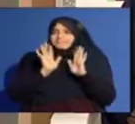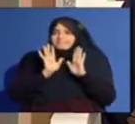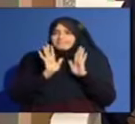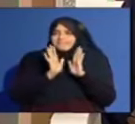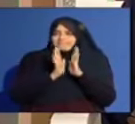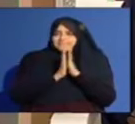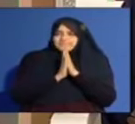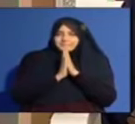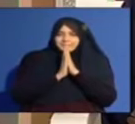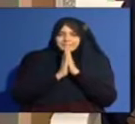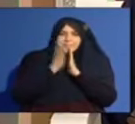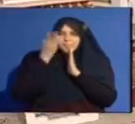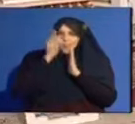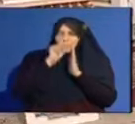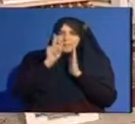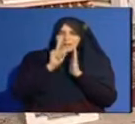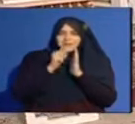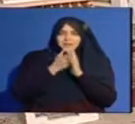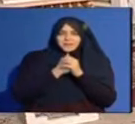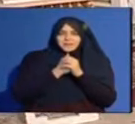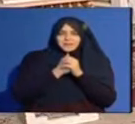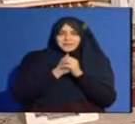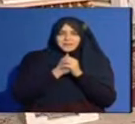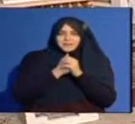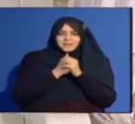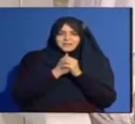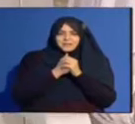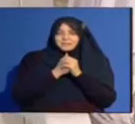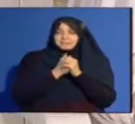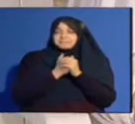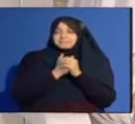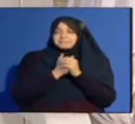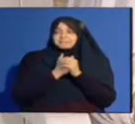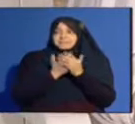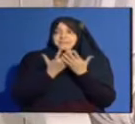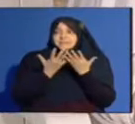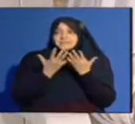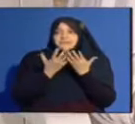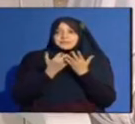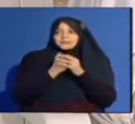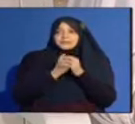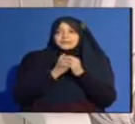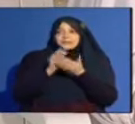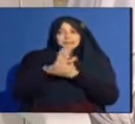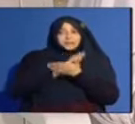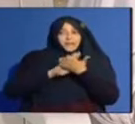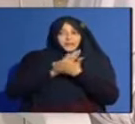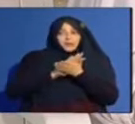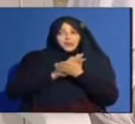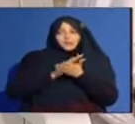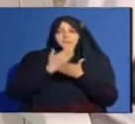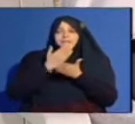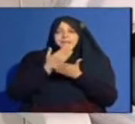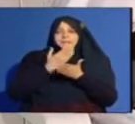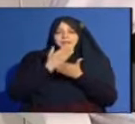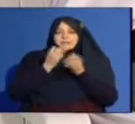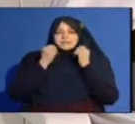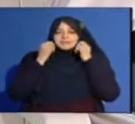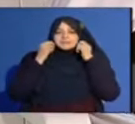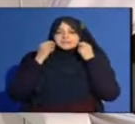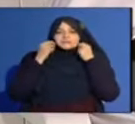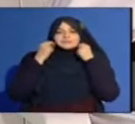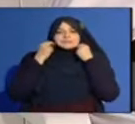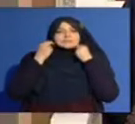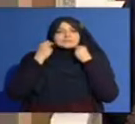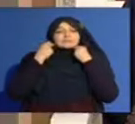نخرجش من داري المدرسه، من المدرسه للدار، ما نعرف حتى حاجه. طيب طيب شكرا شكرا سميرة معذرة،